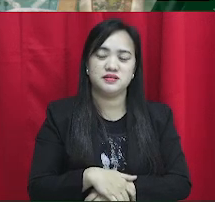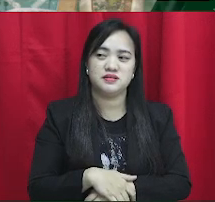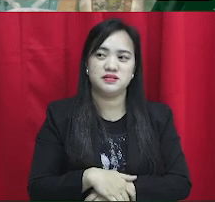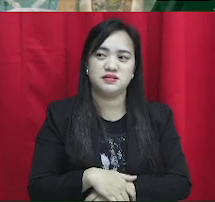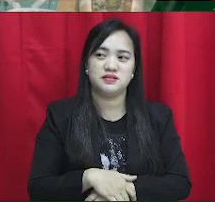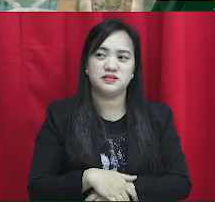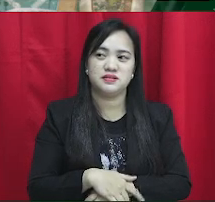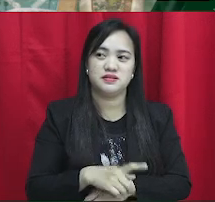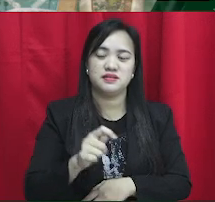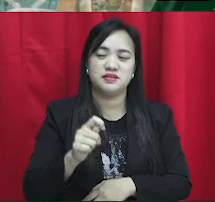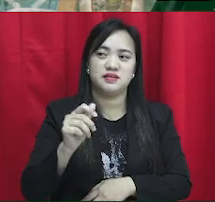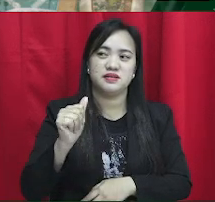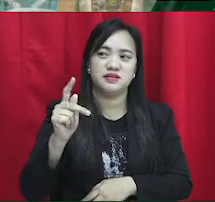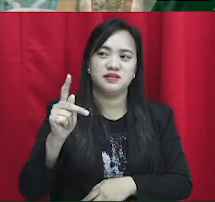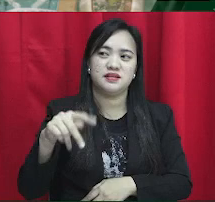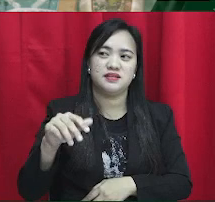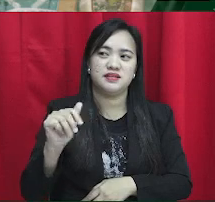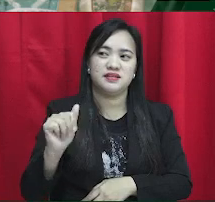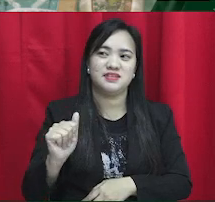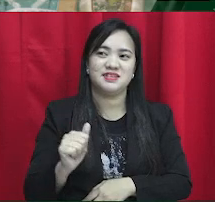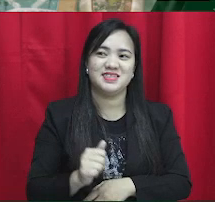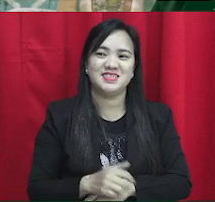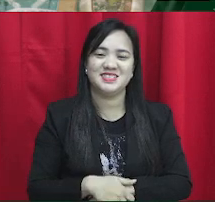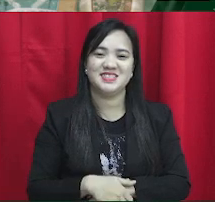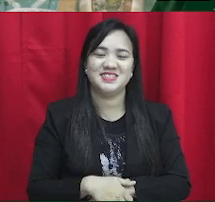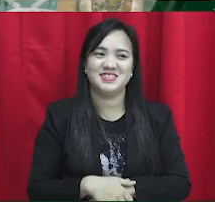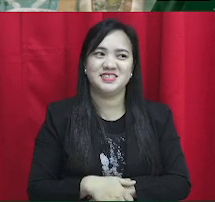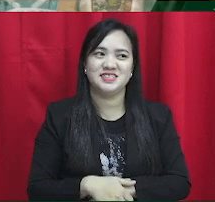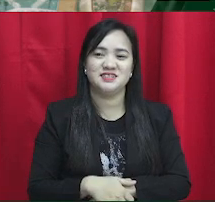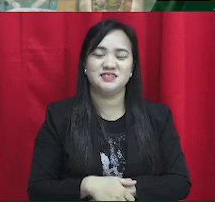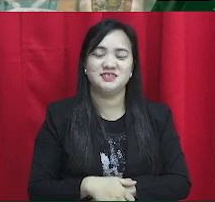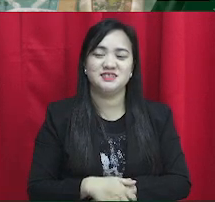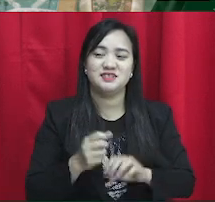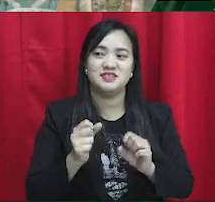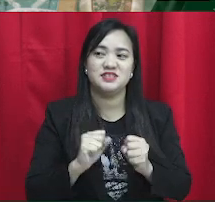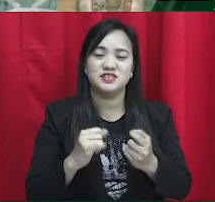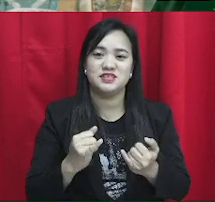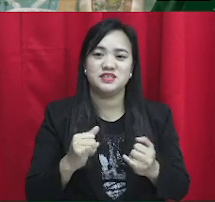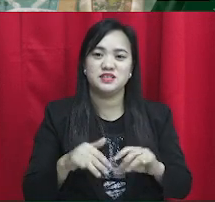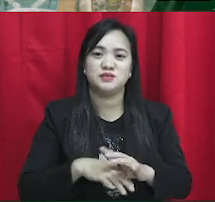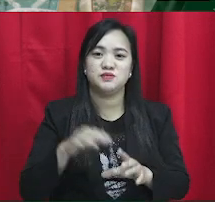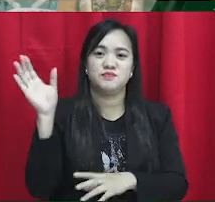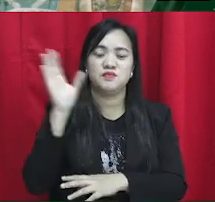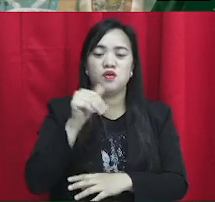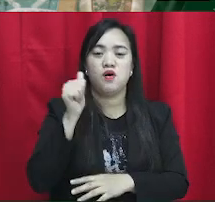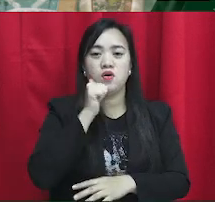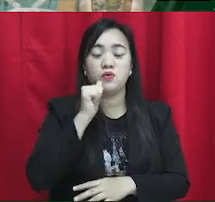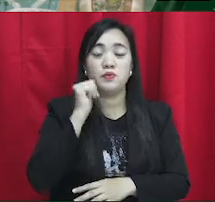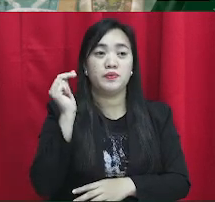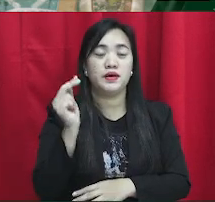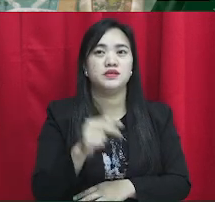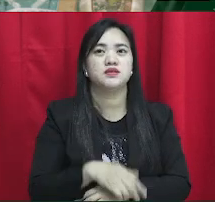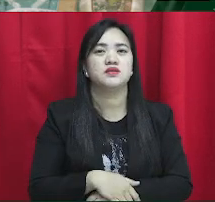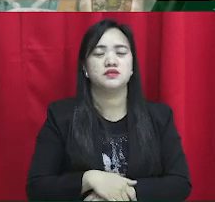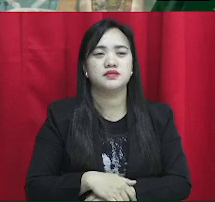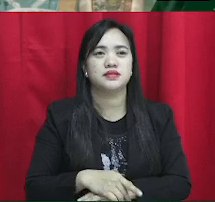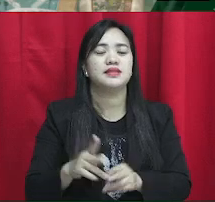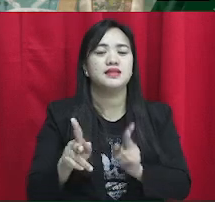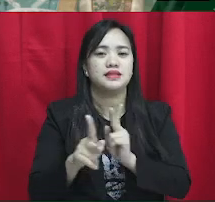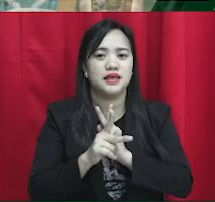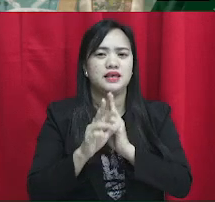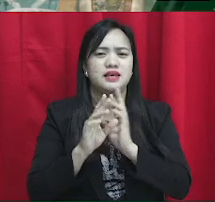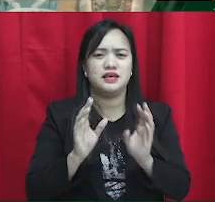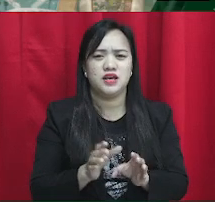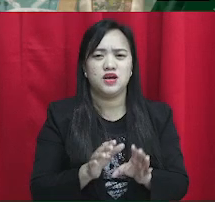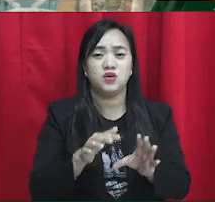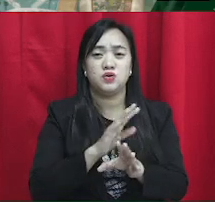may tapa, ganyan. O diba, nagutom kami tuloy. So ngayong Pasko po, alagaan natin ang ating mga sarili. Iwasan niyo po muna kumain